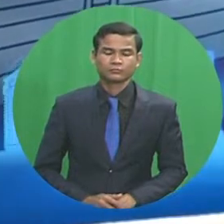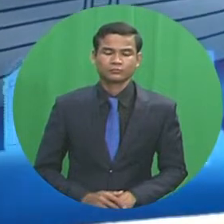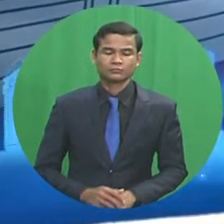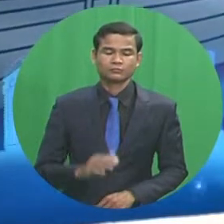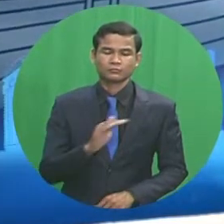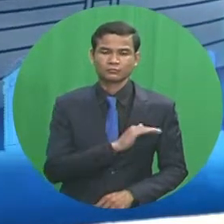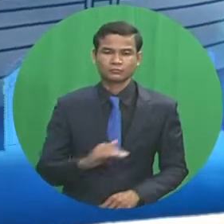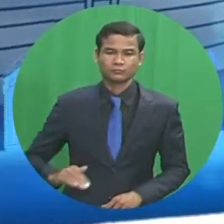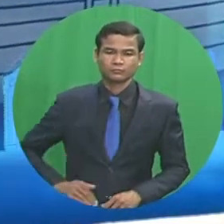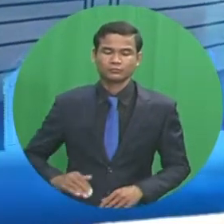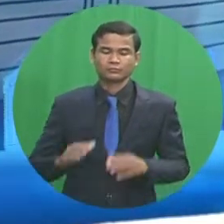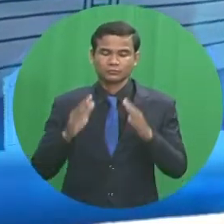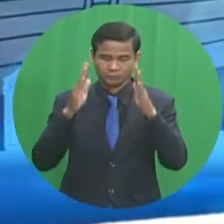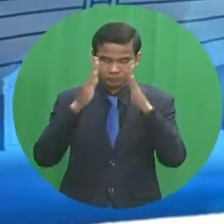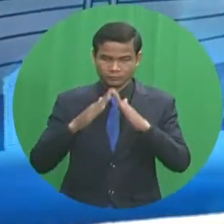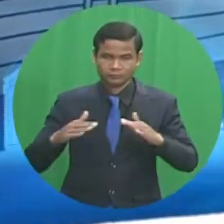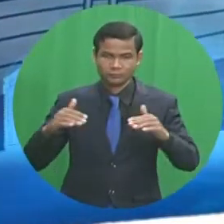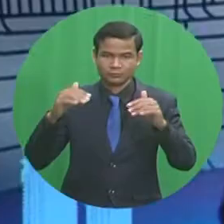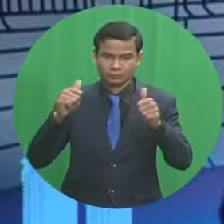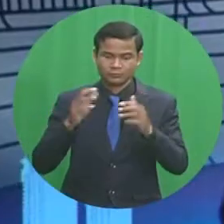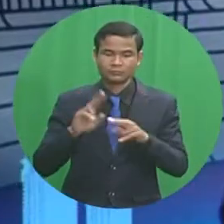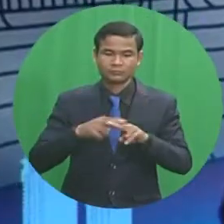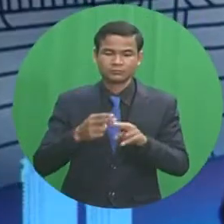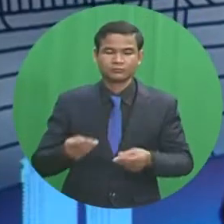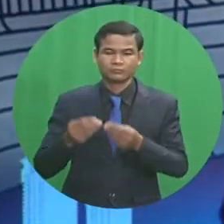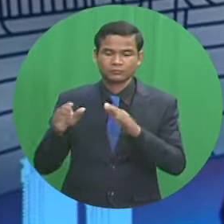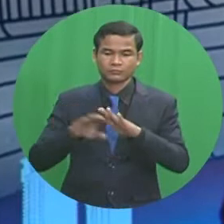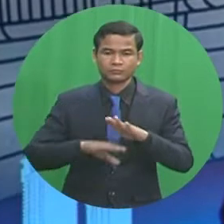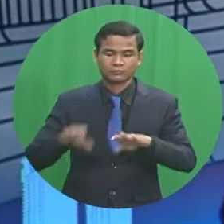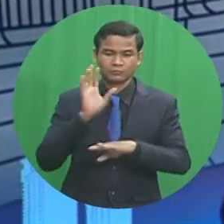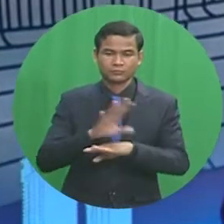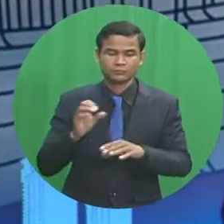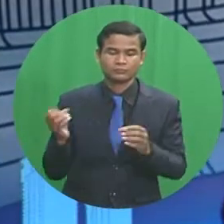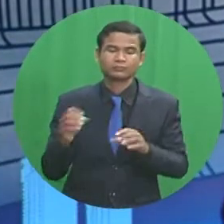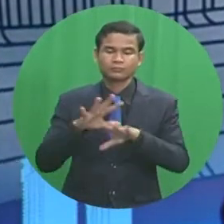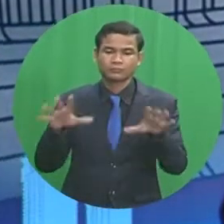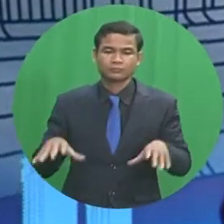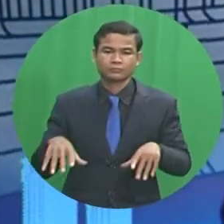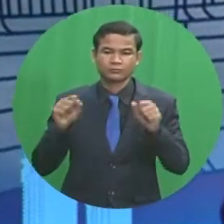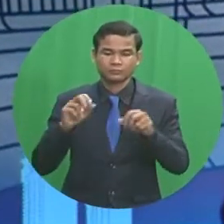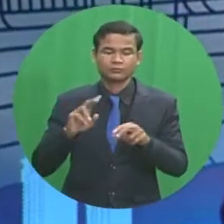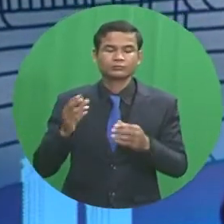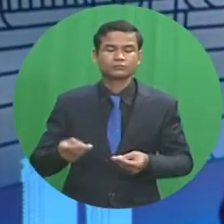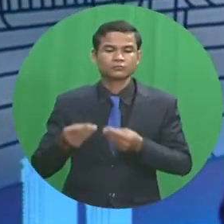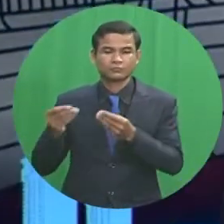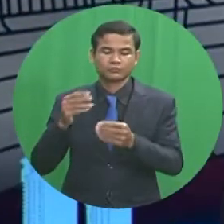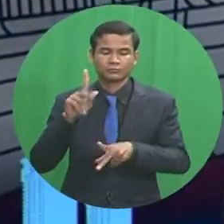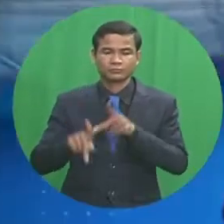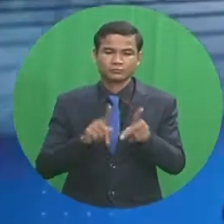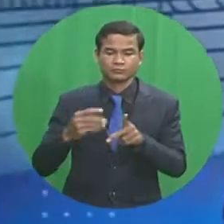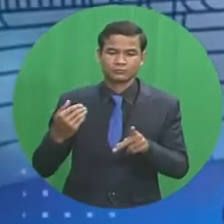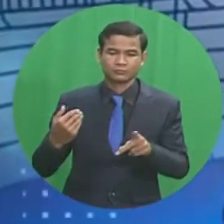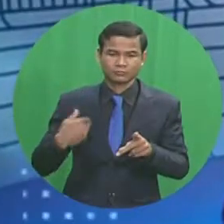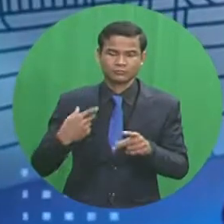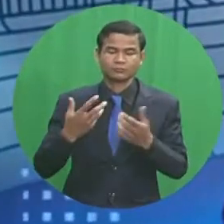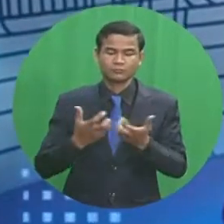ំដេចជាវិវៀងគង់សំអល់អញ្ជើញប្រគល់អំណោយជូនអាជ្ញាធរខេត្តកំពង់ឆ្នាំងសម្រាប់ចែកជូនប្រជាពលរដ្ឋដែលកំពុងធ្វើ